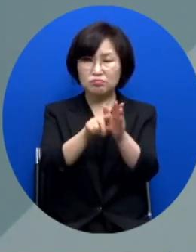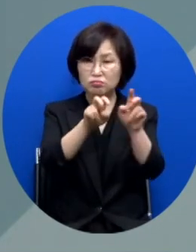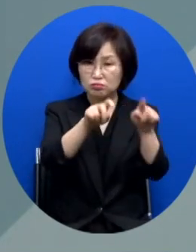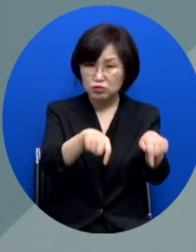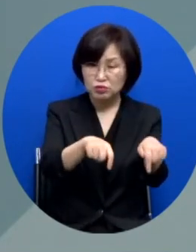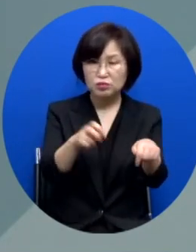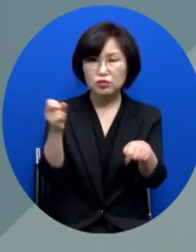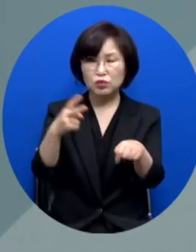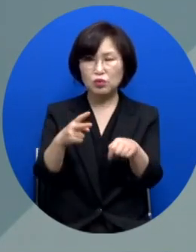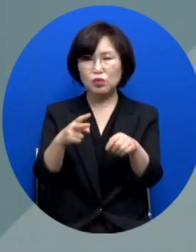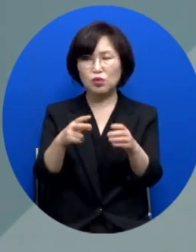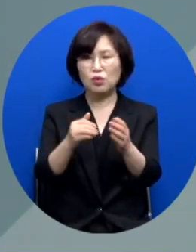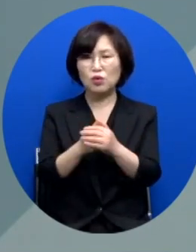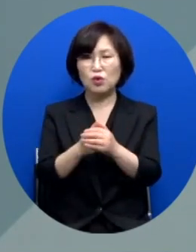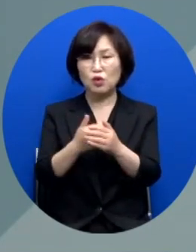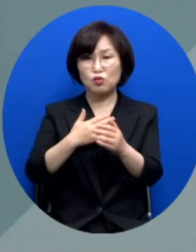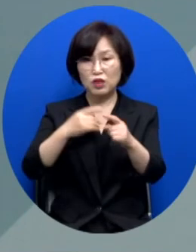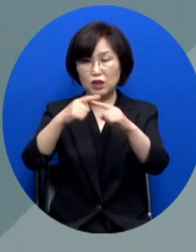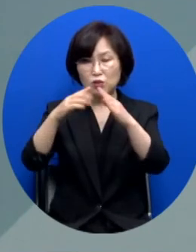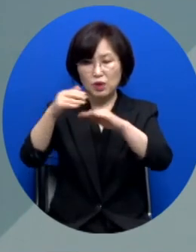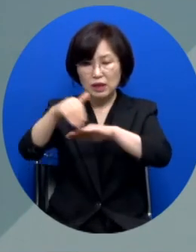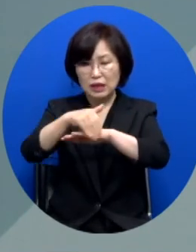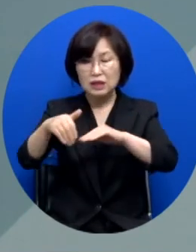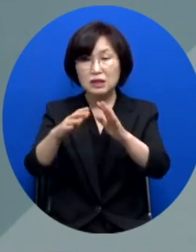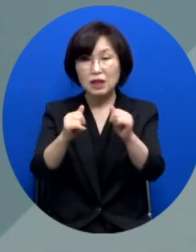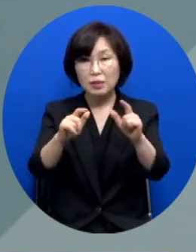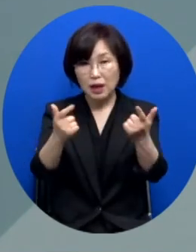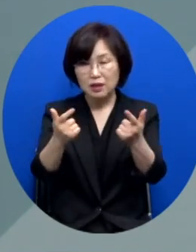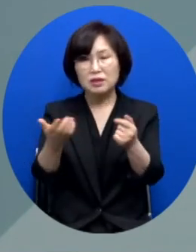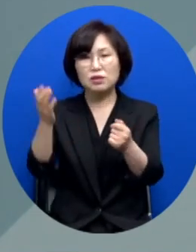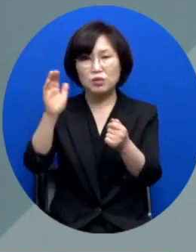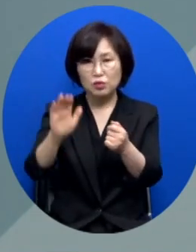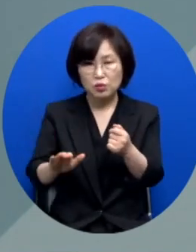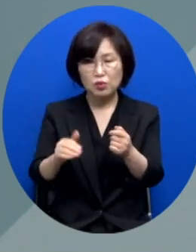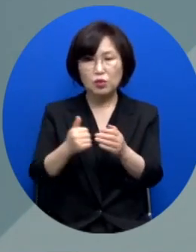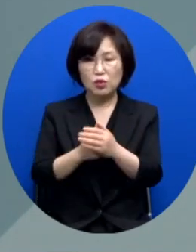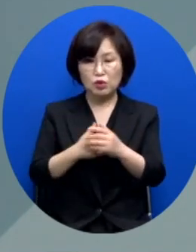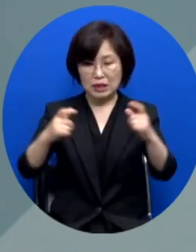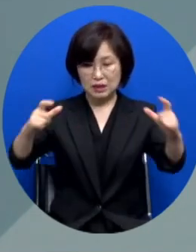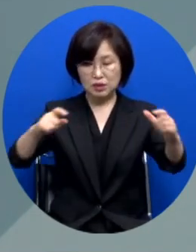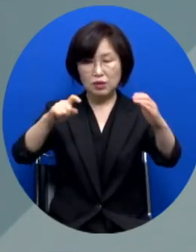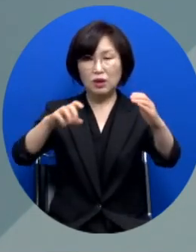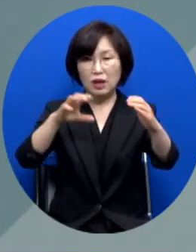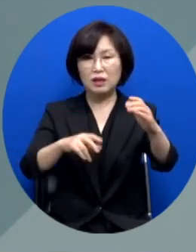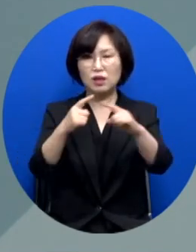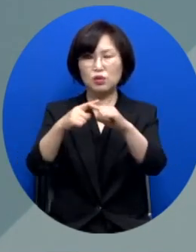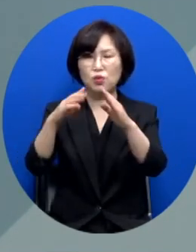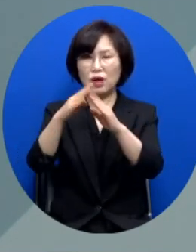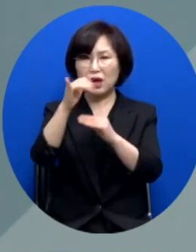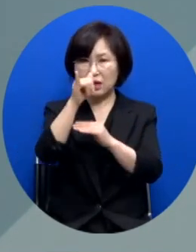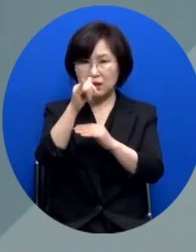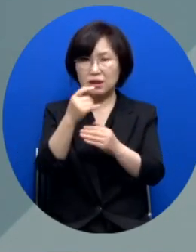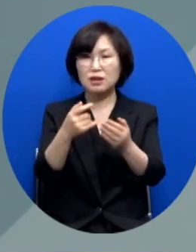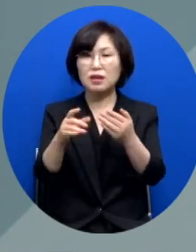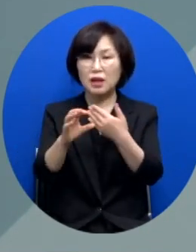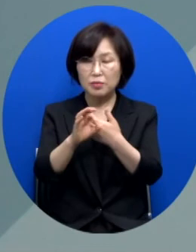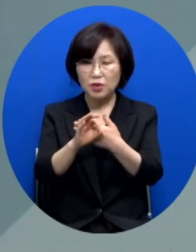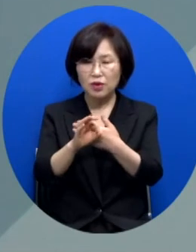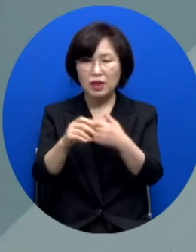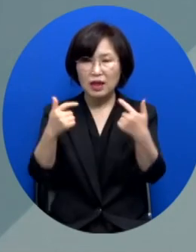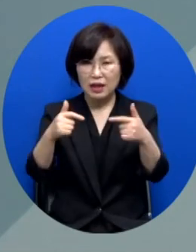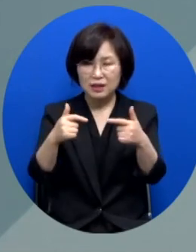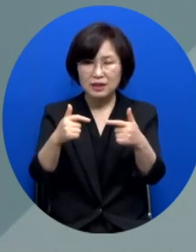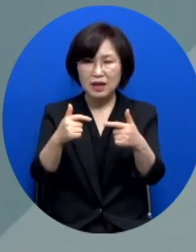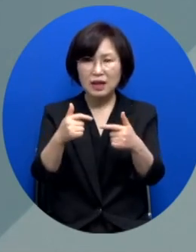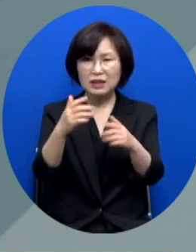교인이라 할지라도 우리가 지역 사회에 교회가 존재하는 한은 이들과 함께하는 일들을 소홀히 해서는